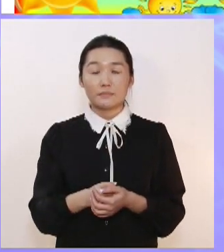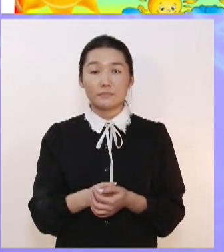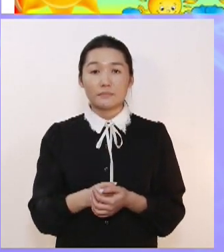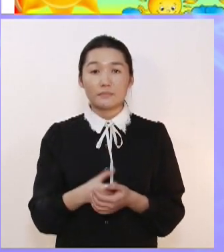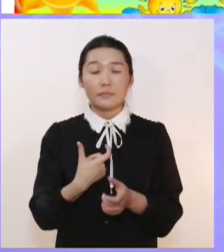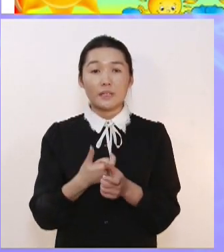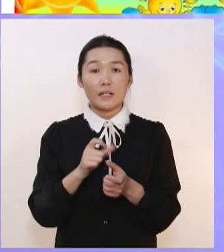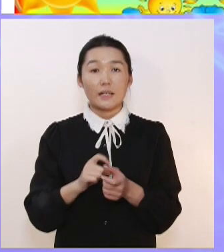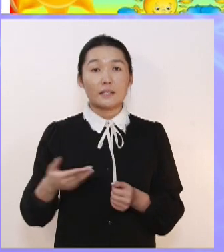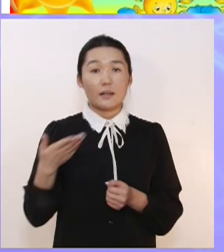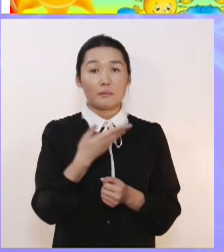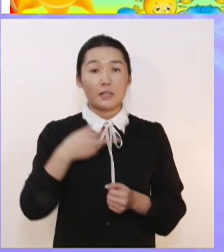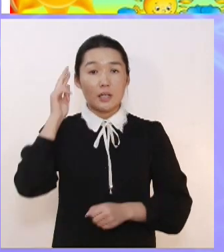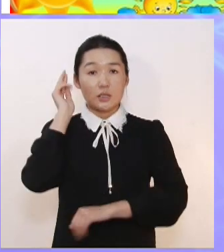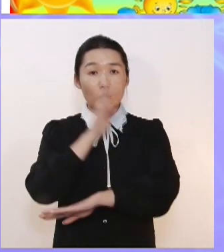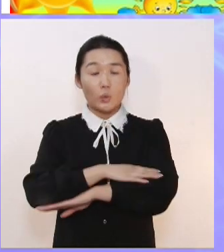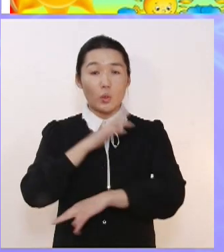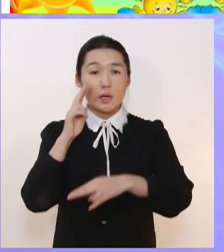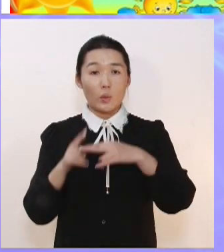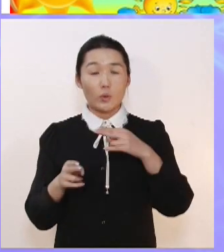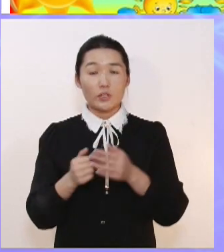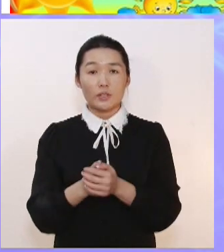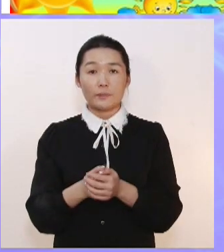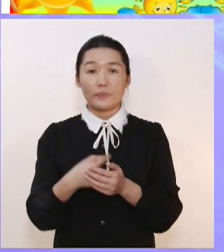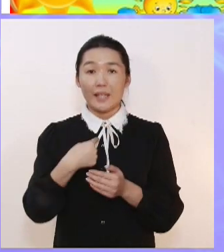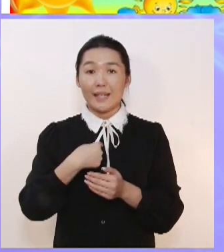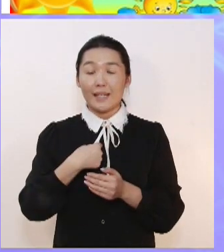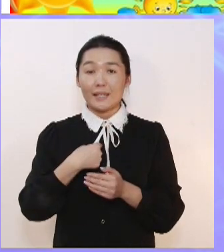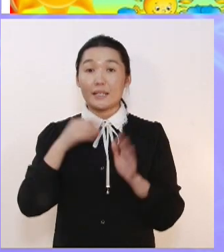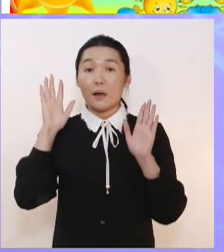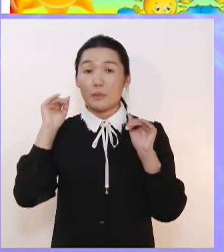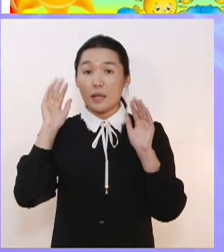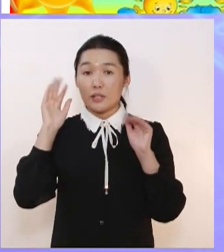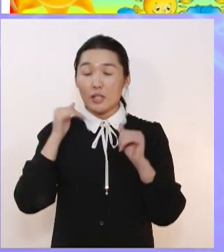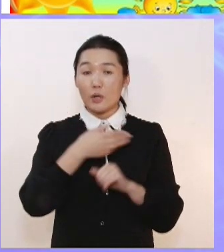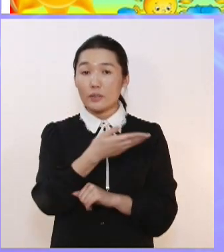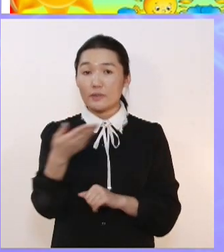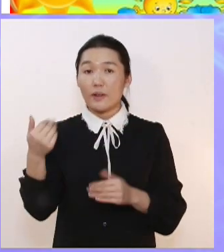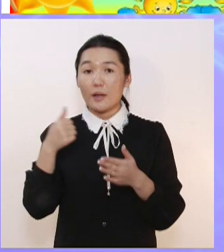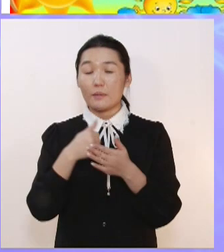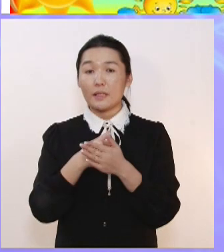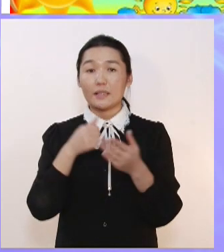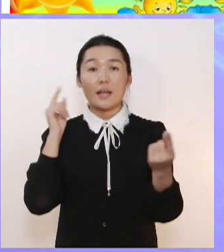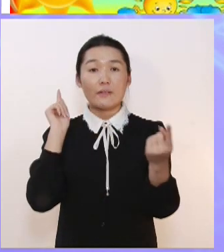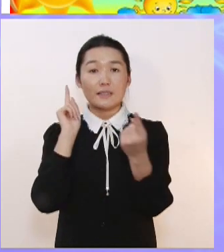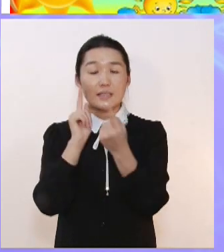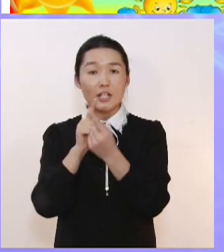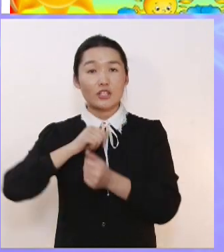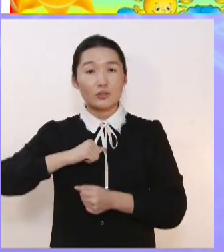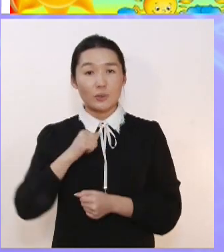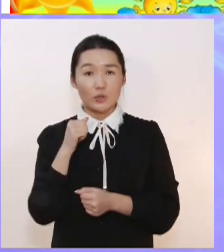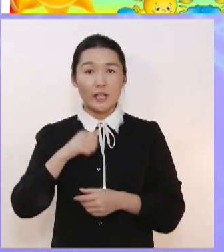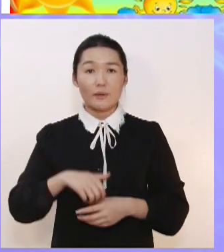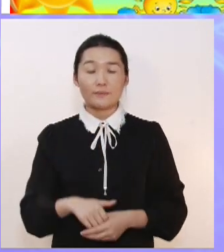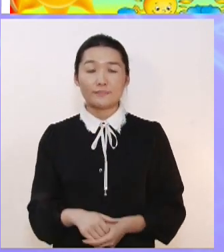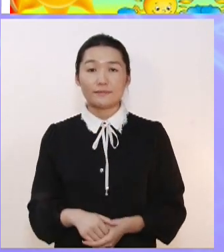На этом наш урок окончен. Я прощаюсь с вами. До скорой встречи, друзья!